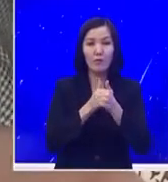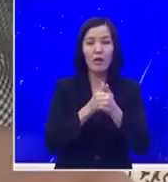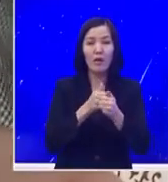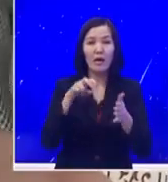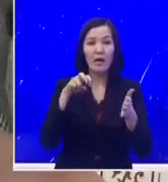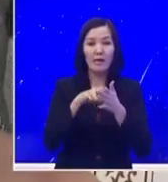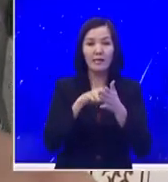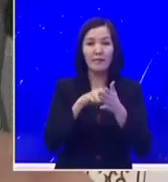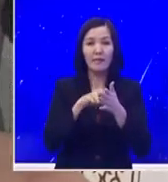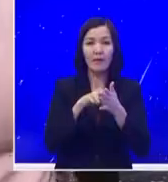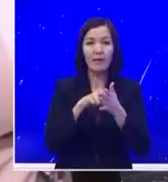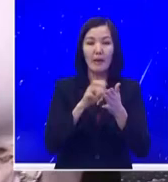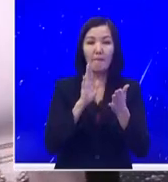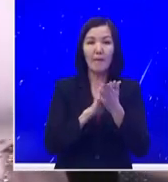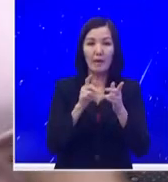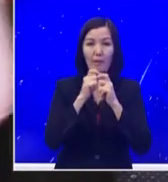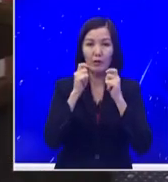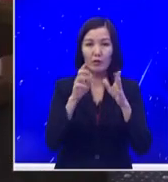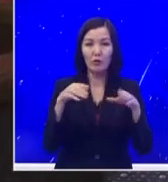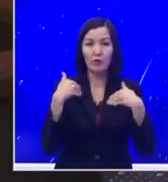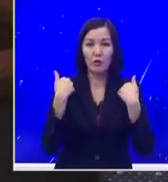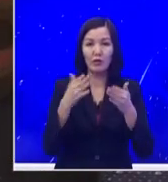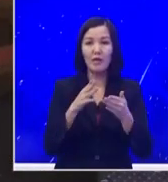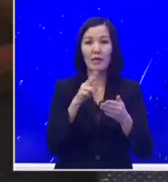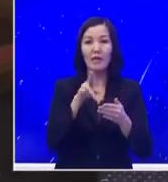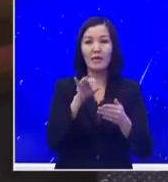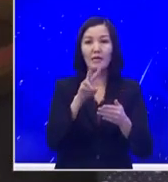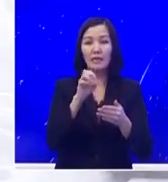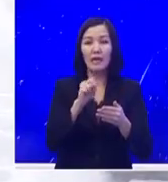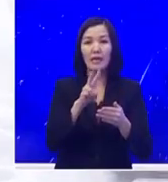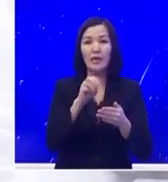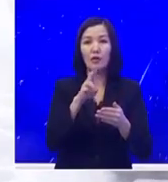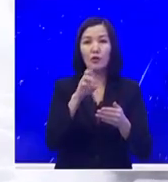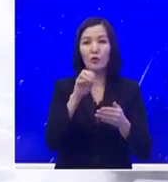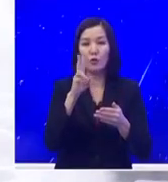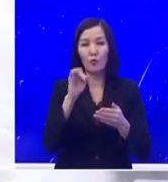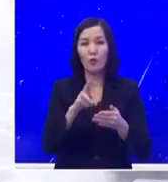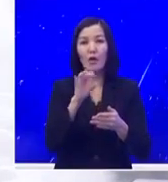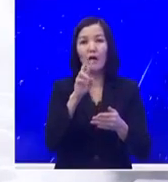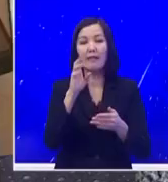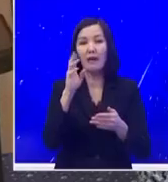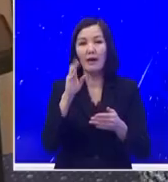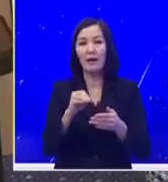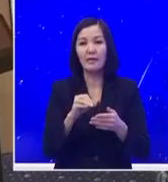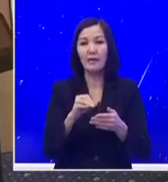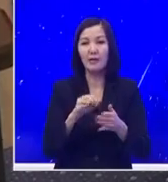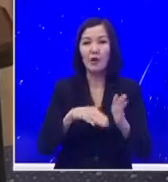алғыс хаты мен арнайы марапат ұсынылды. Төлемісова Динара, Нұрбол, Қанағат, Тынысбекова Айданалар жылы озықтары қатарынан